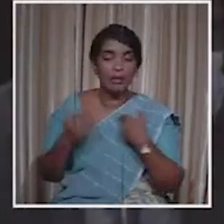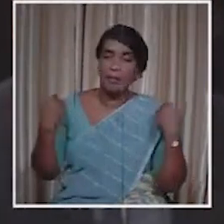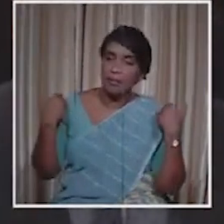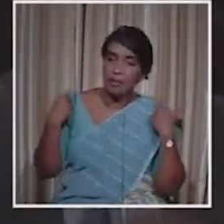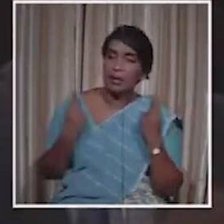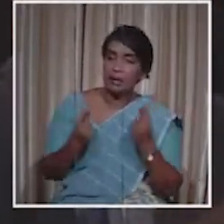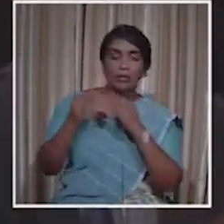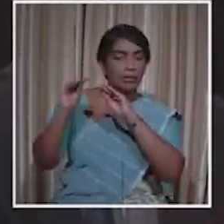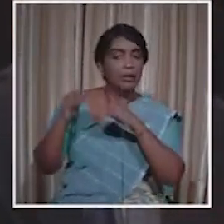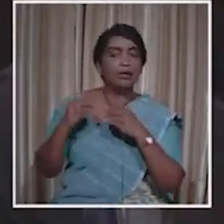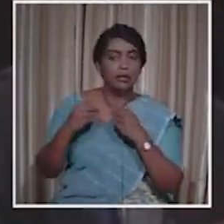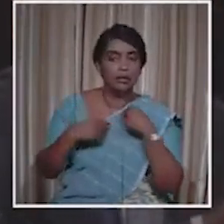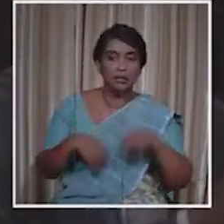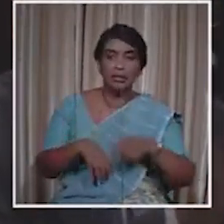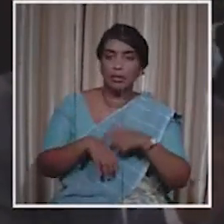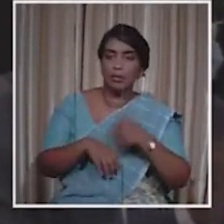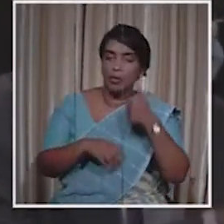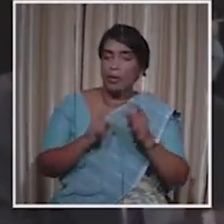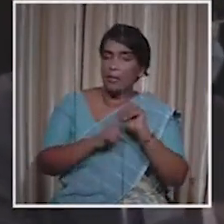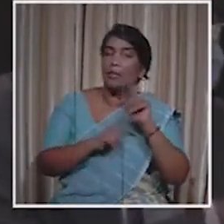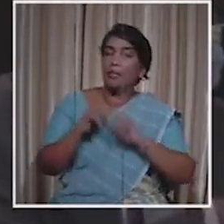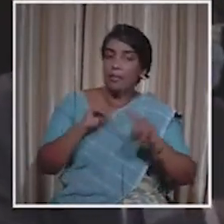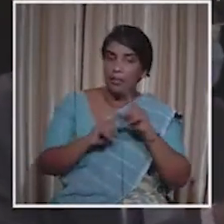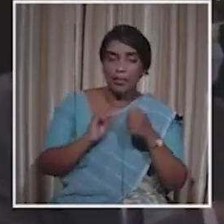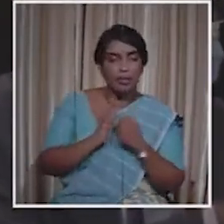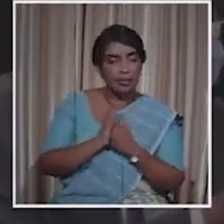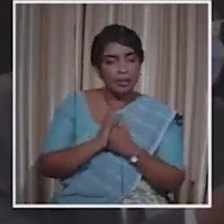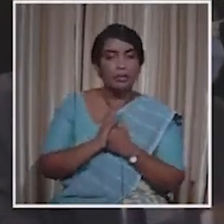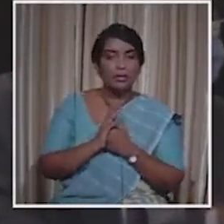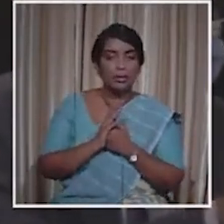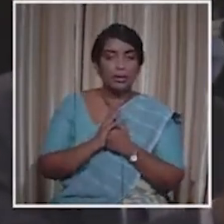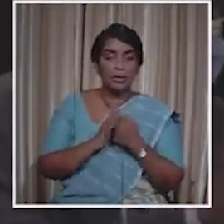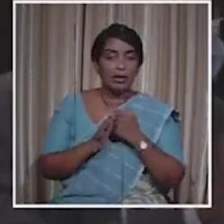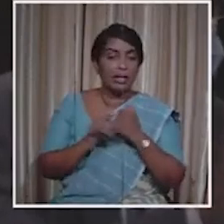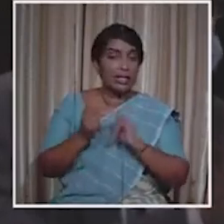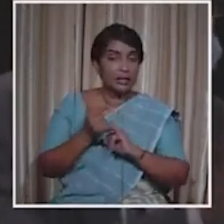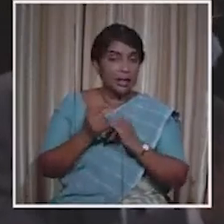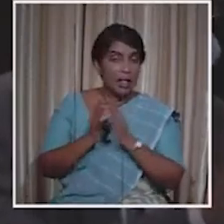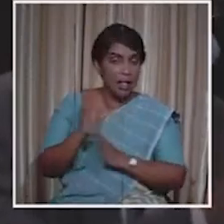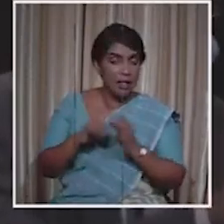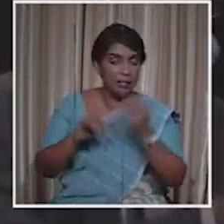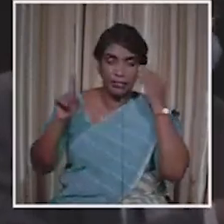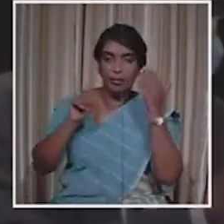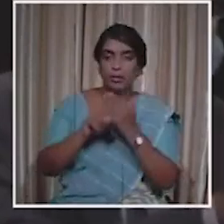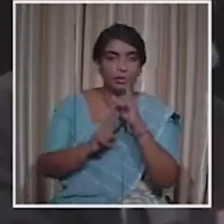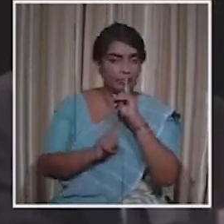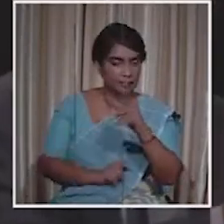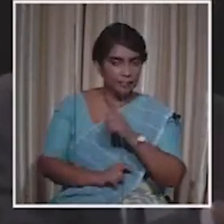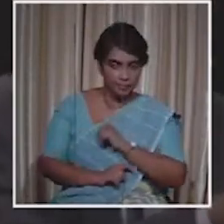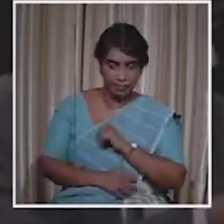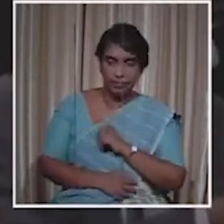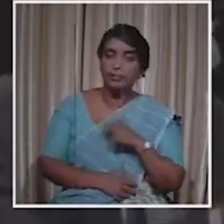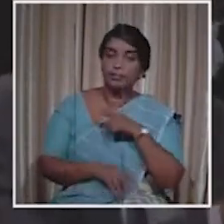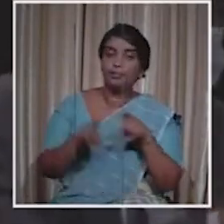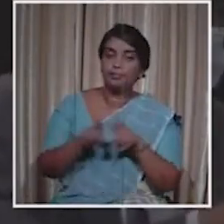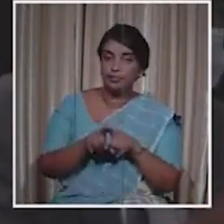என்பதையும் நான் இந்த உயர்ந்த சபையினூடாக மாண்புமிகு முதலமைச்சர் மு க ஸ்டாலின் அவருடைய கவனத்திற்கு கொண்டு வர விரும்புகிறேன். அதைவிட இந்தியா